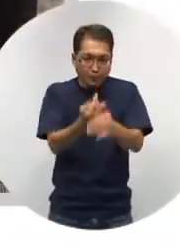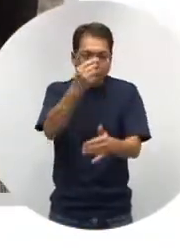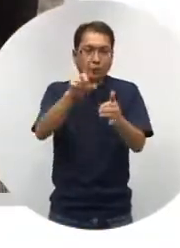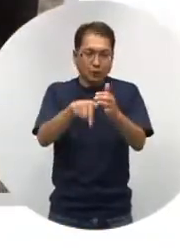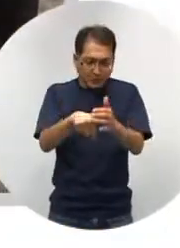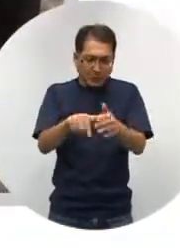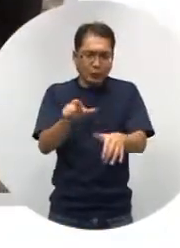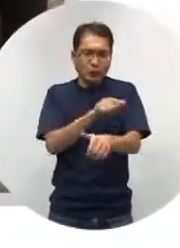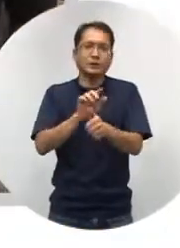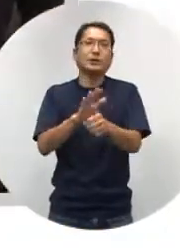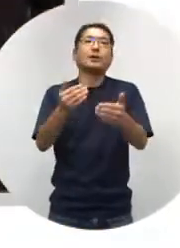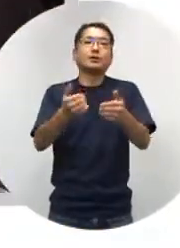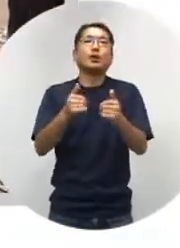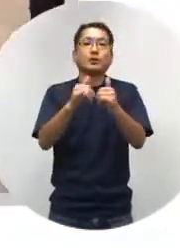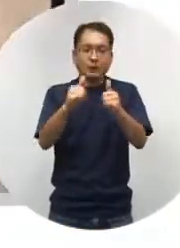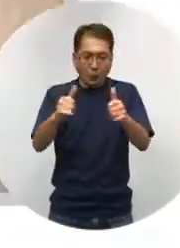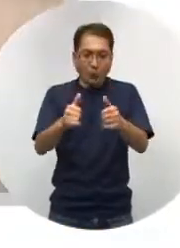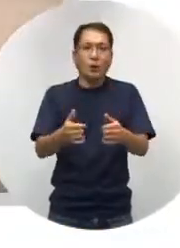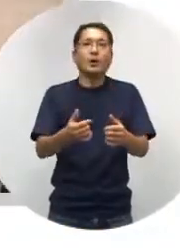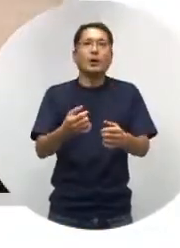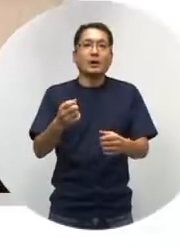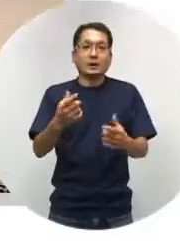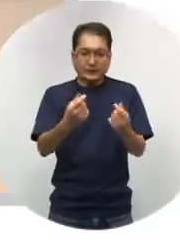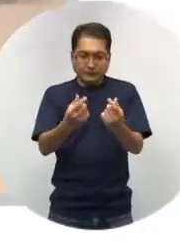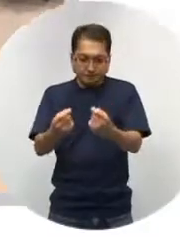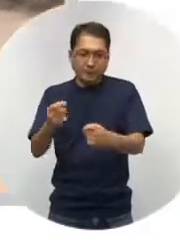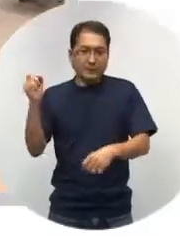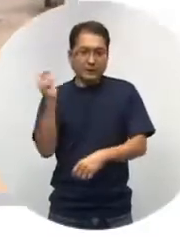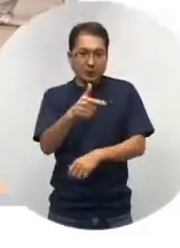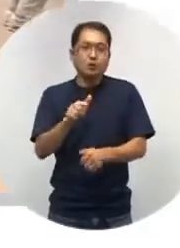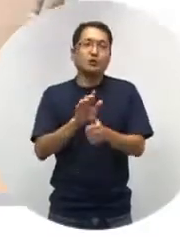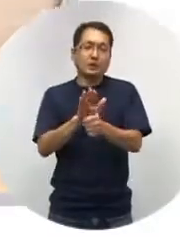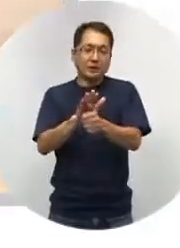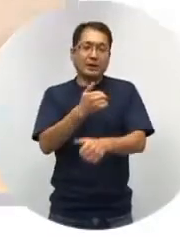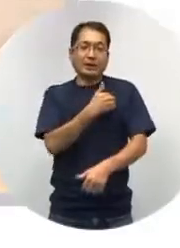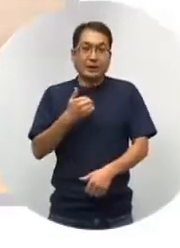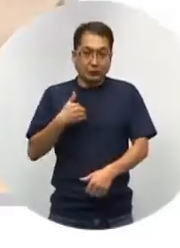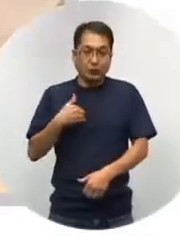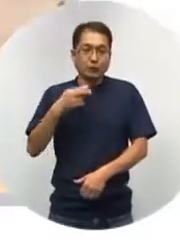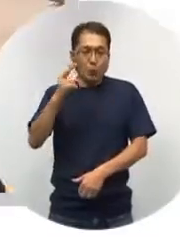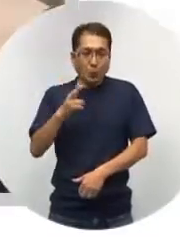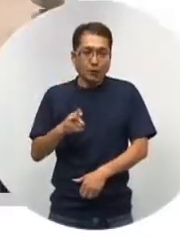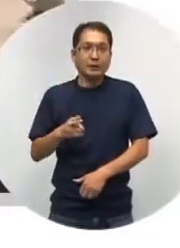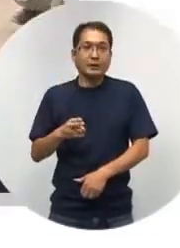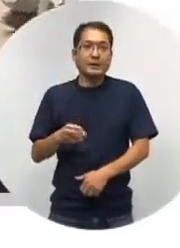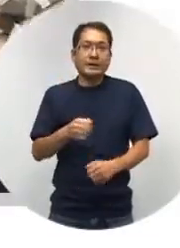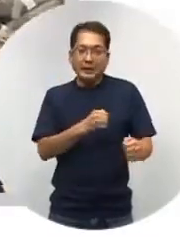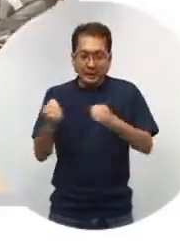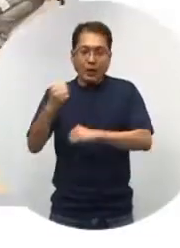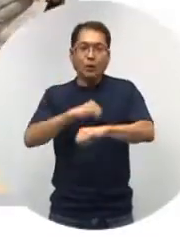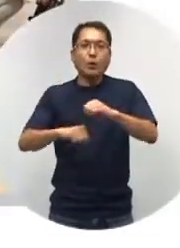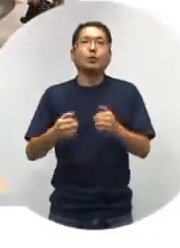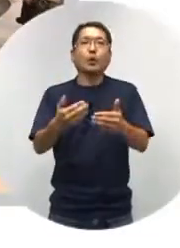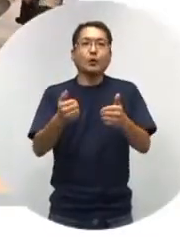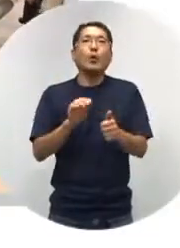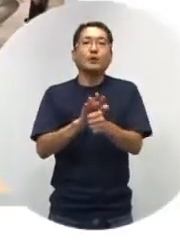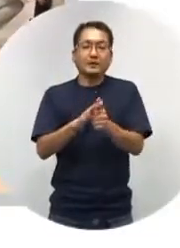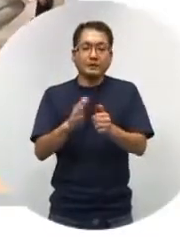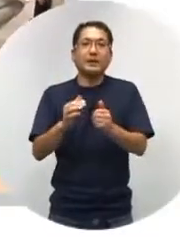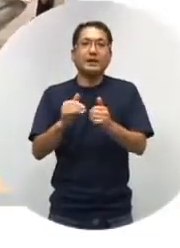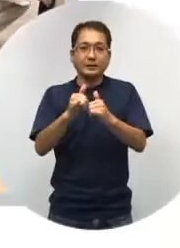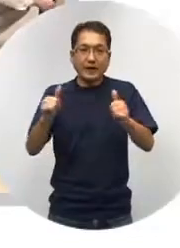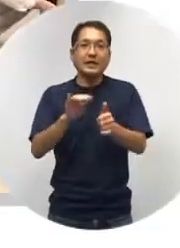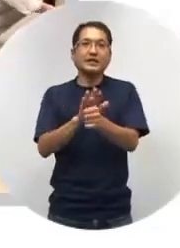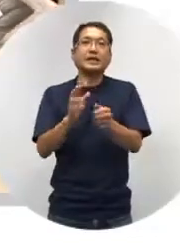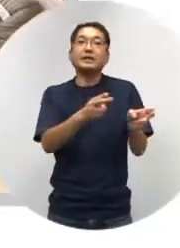が必要な人を適切かつ迅速に支援できるようにする避難行動要支援者支援制度の取り組